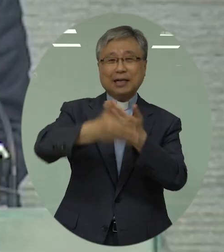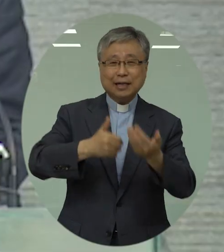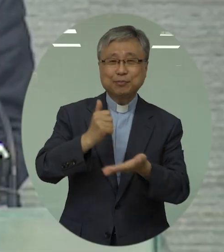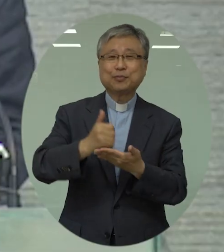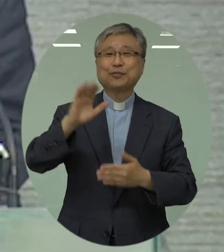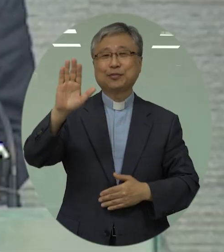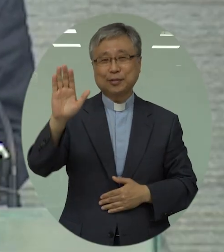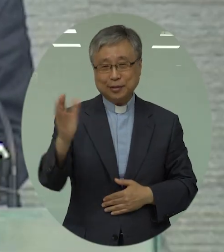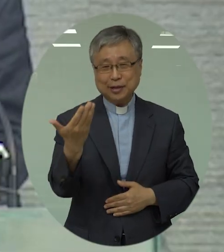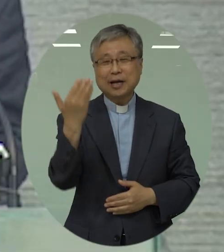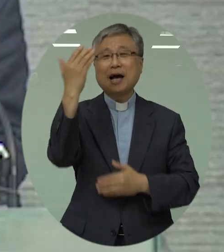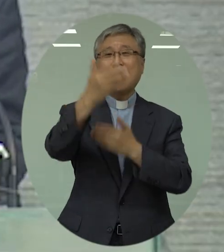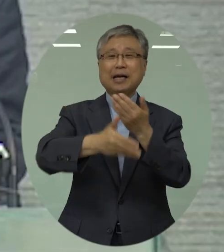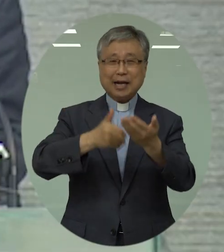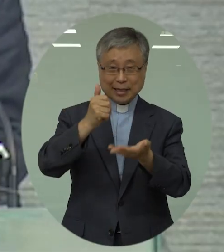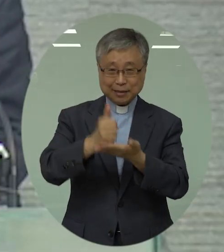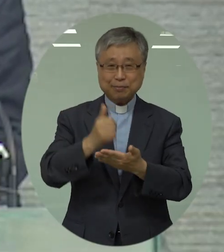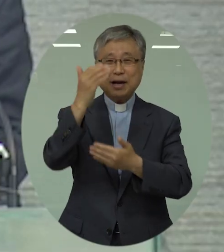되심을